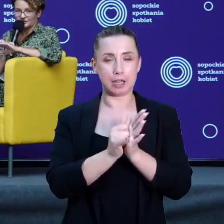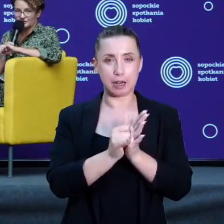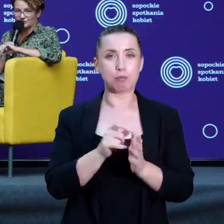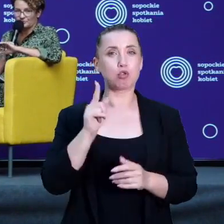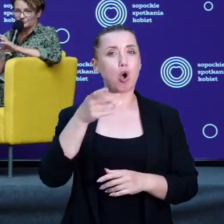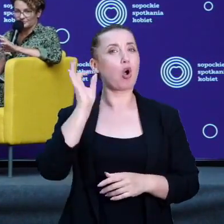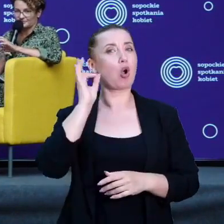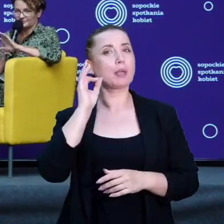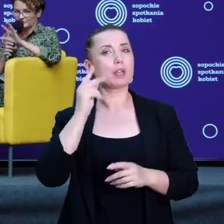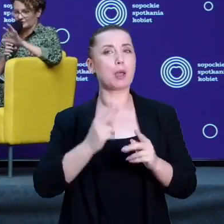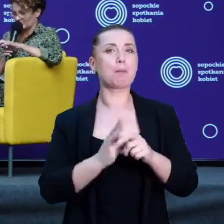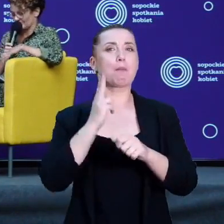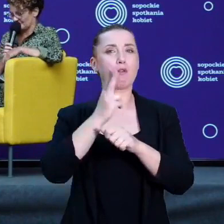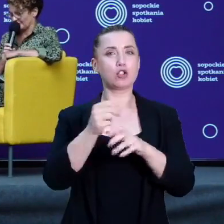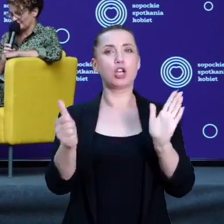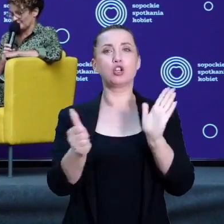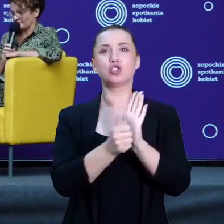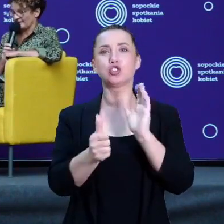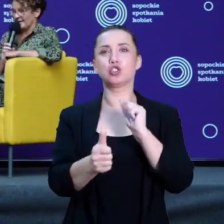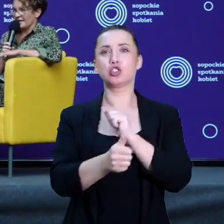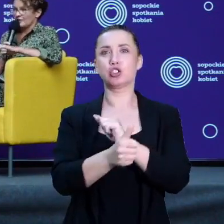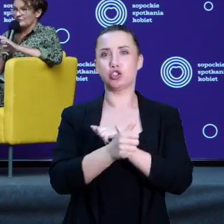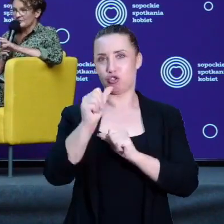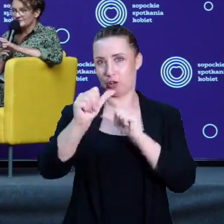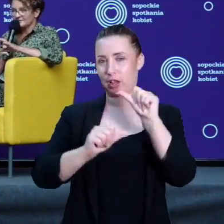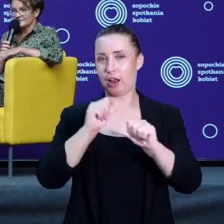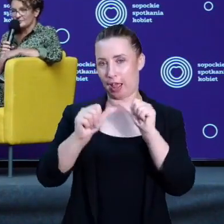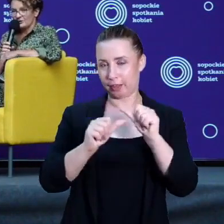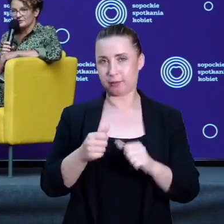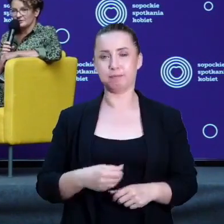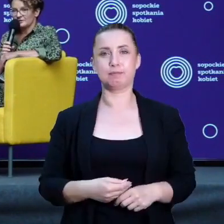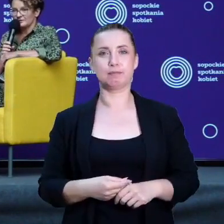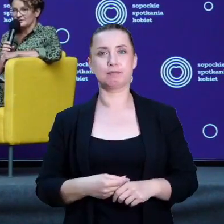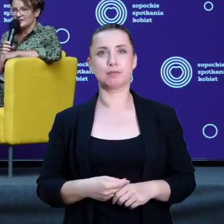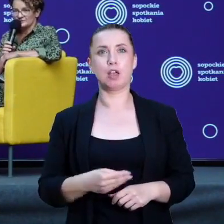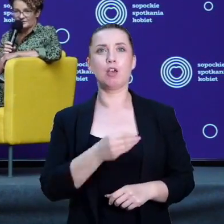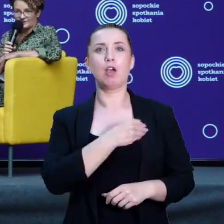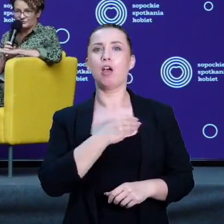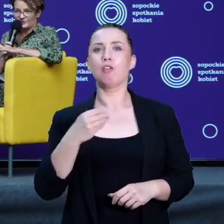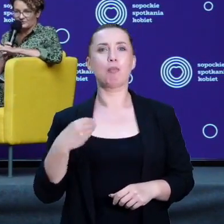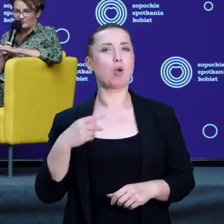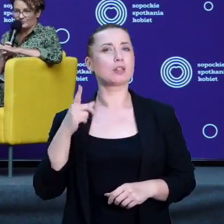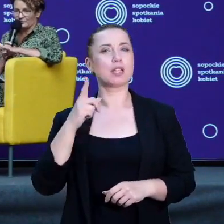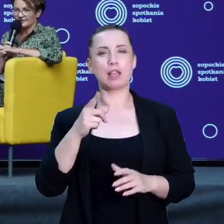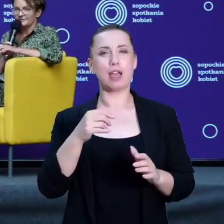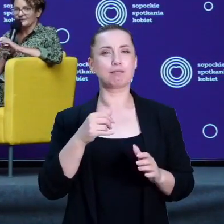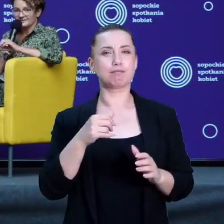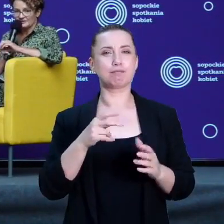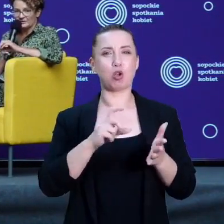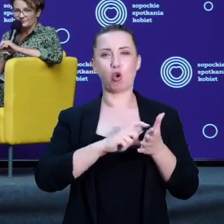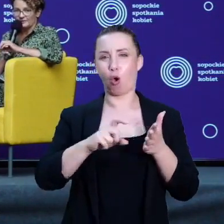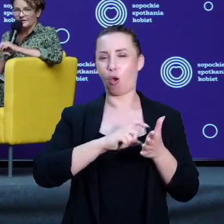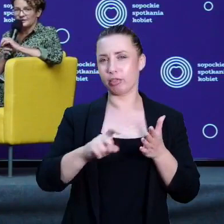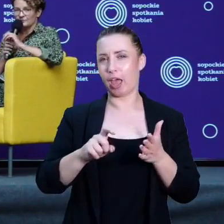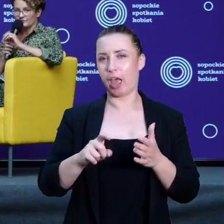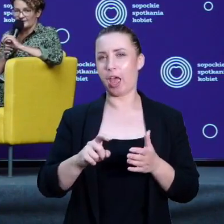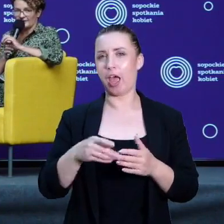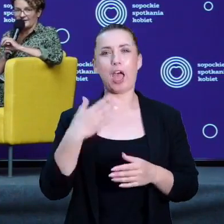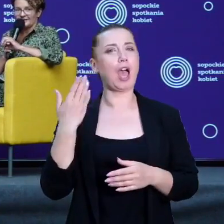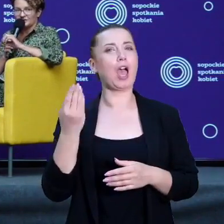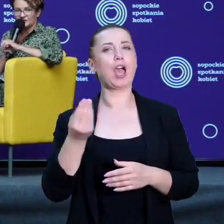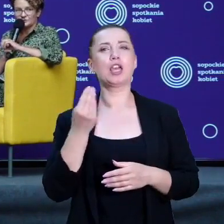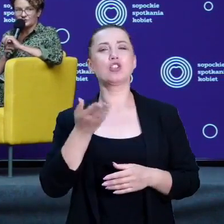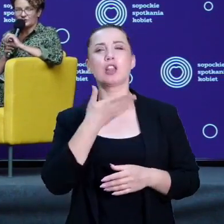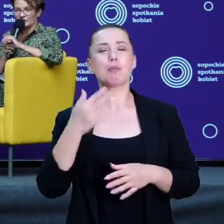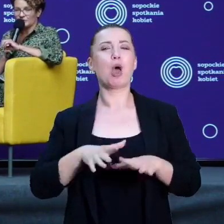tak 60+, z wszystkich użytkowników. W Polsce te blogi nie są jakoś bardzo popularne, ale są i